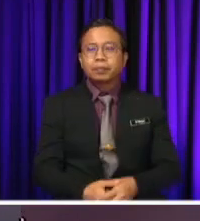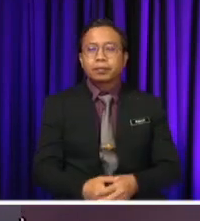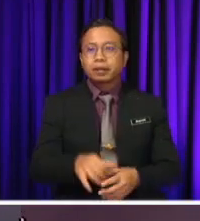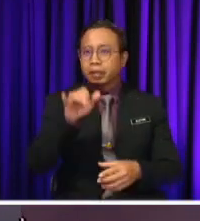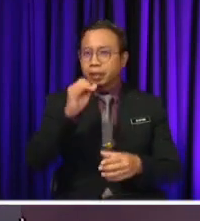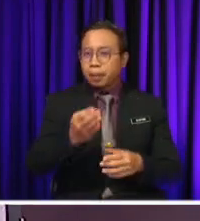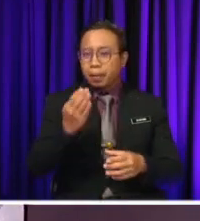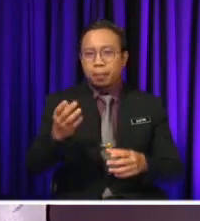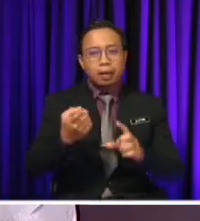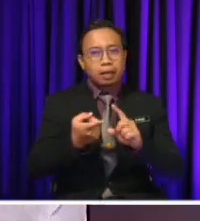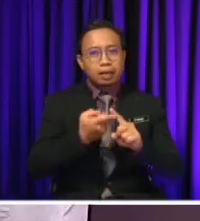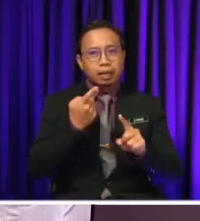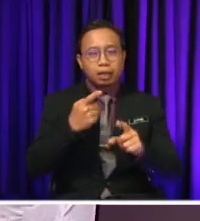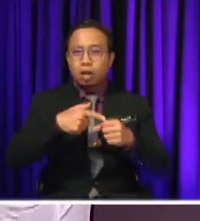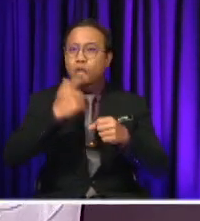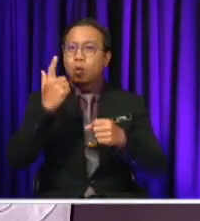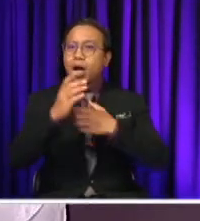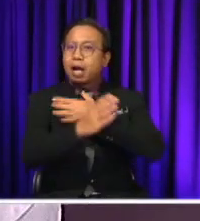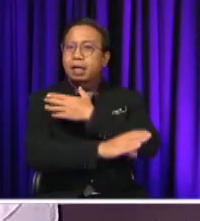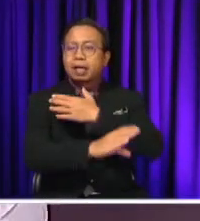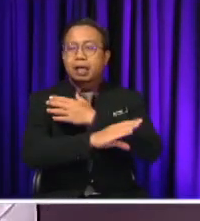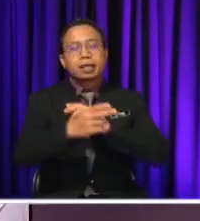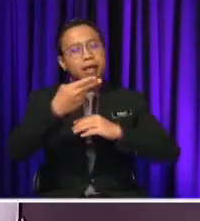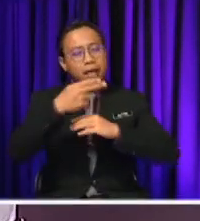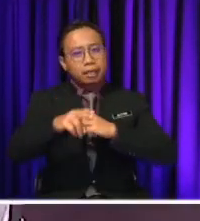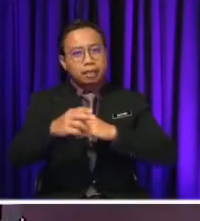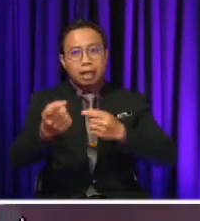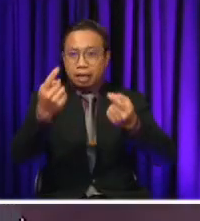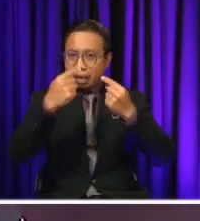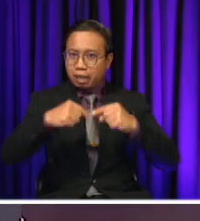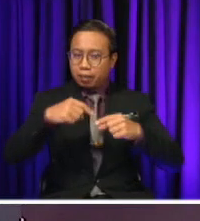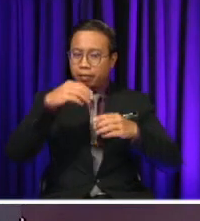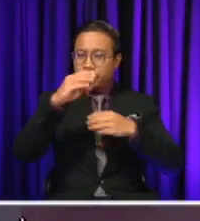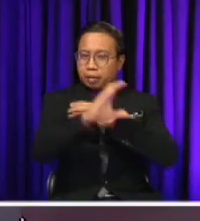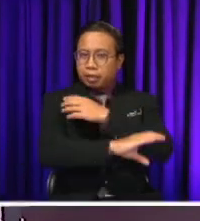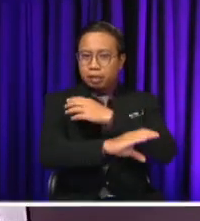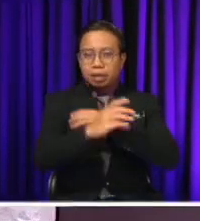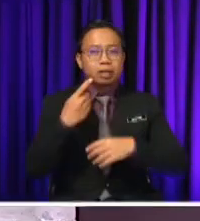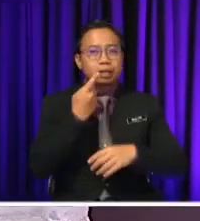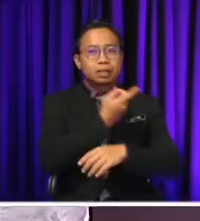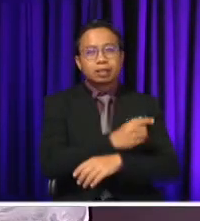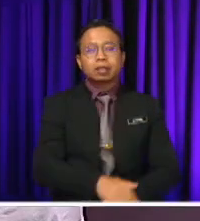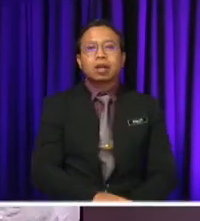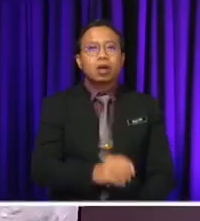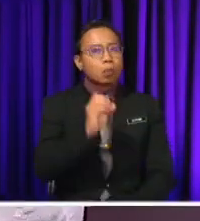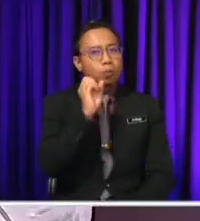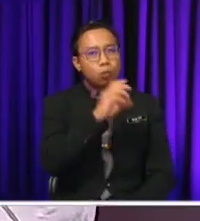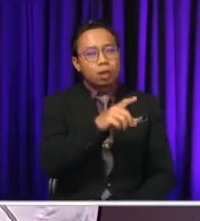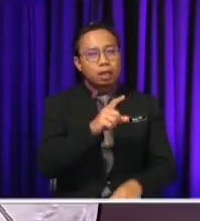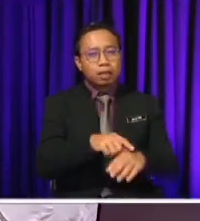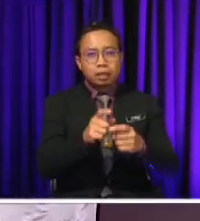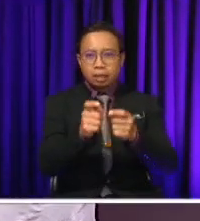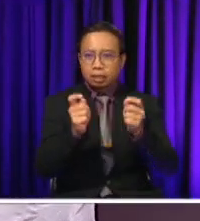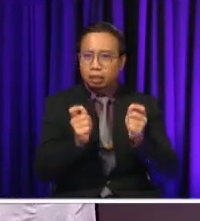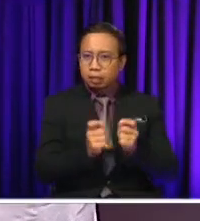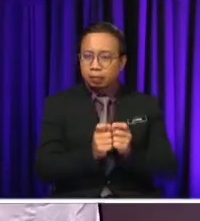bahan-bahan daripadain dua negara yang dihantam ke negara kita dan benda ini banyak dibuang di lungguhkan sampah